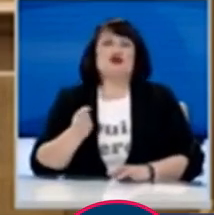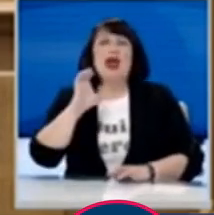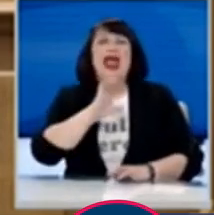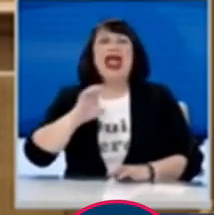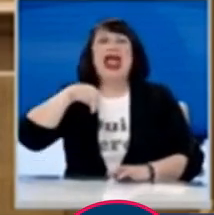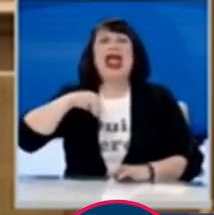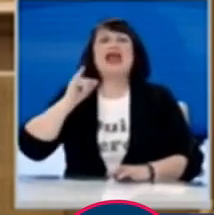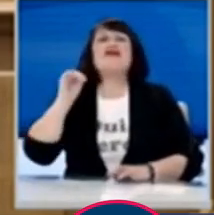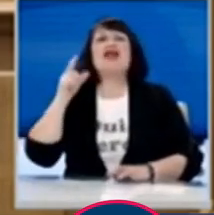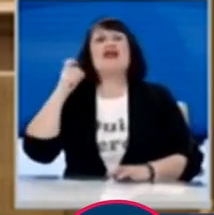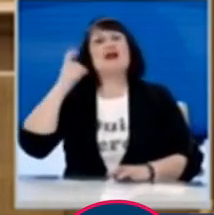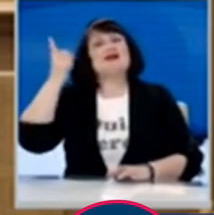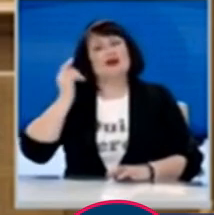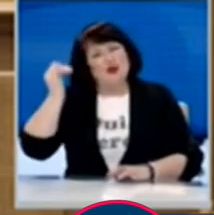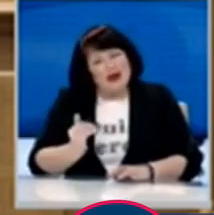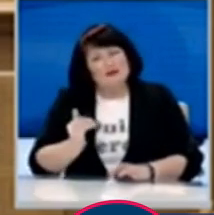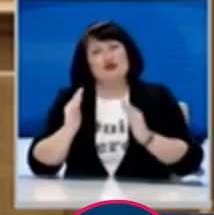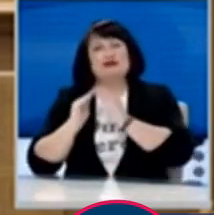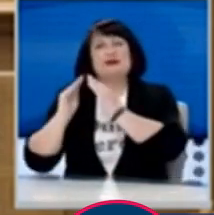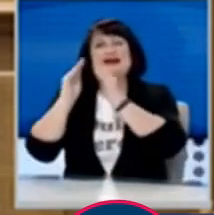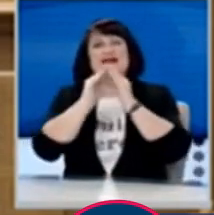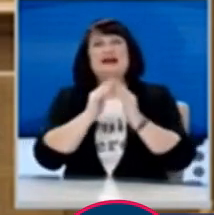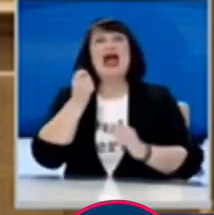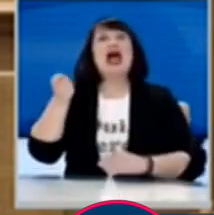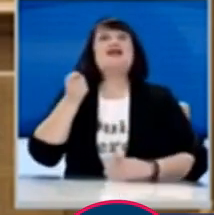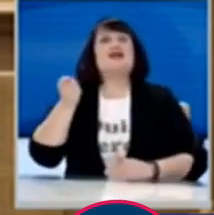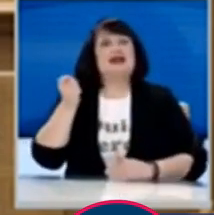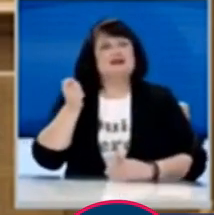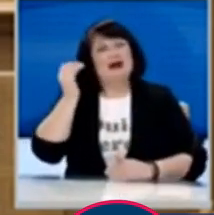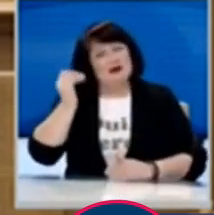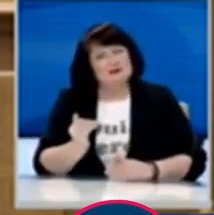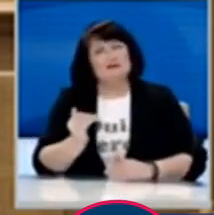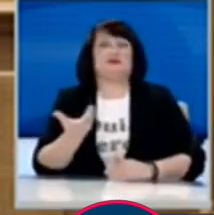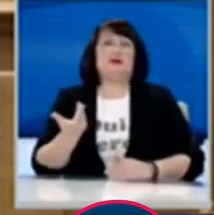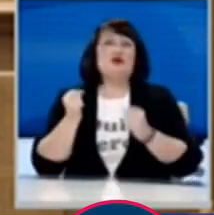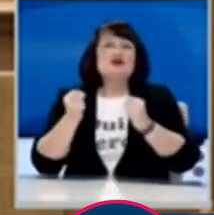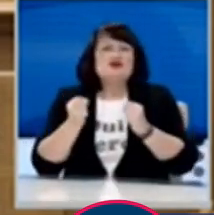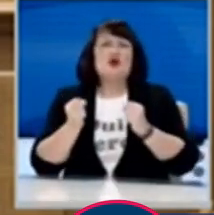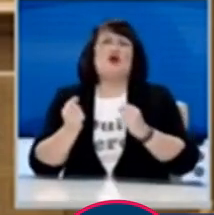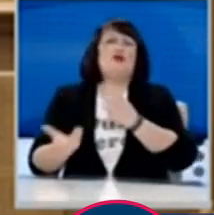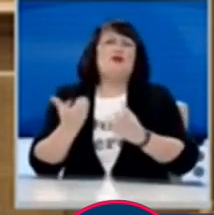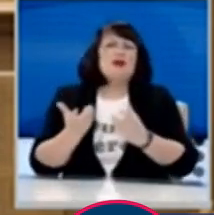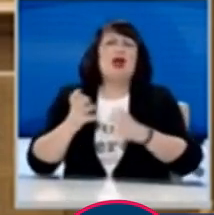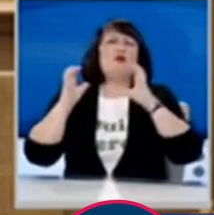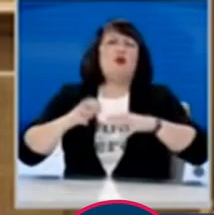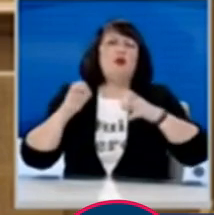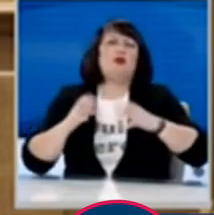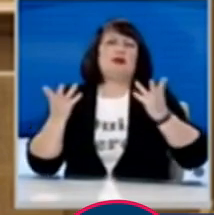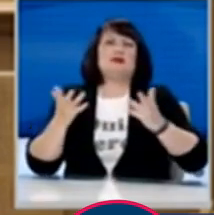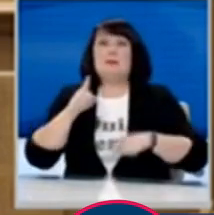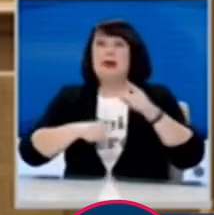της τάξης του 10% για τα σπίτια τα οποία θα είναι ασφαλισμένα από φυσικές καταστροφές. Και ίσως κάποιοι σπεύσουν να